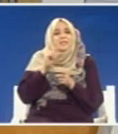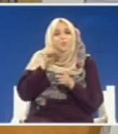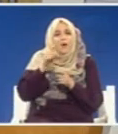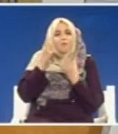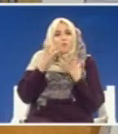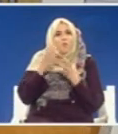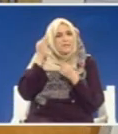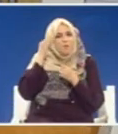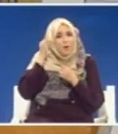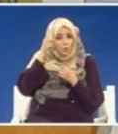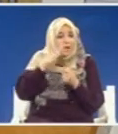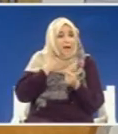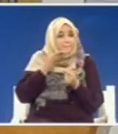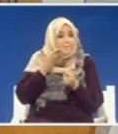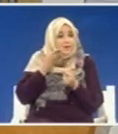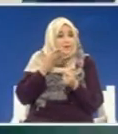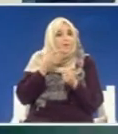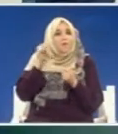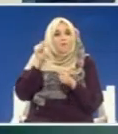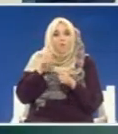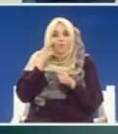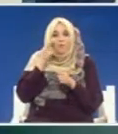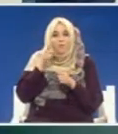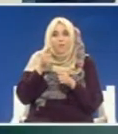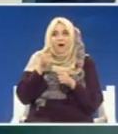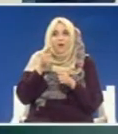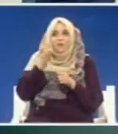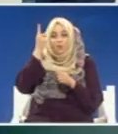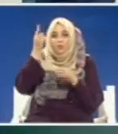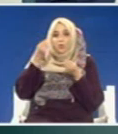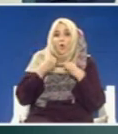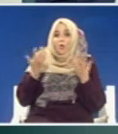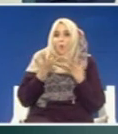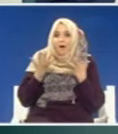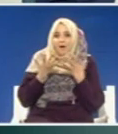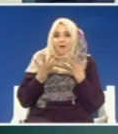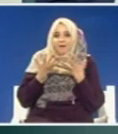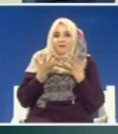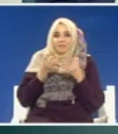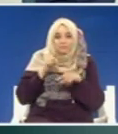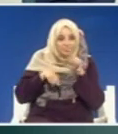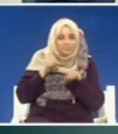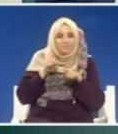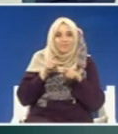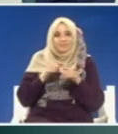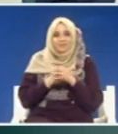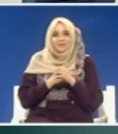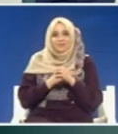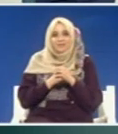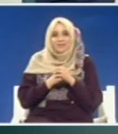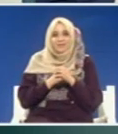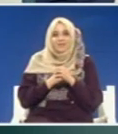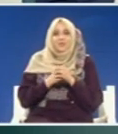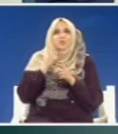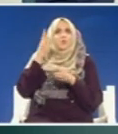لك، انظر إلى مظاهر الإحسان من الله إليك. كم